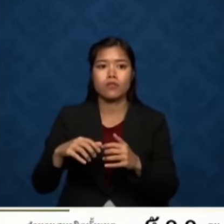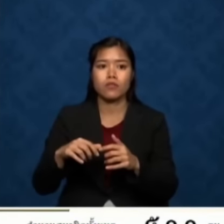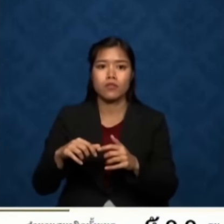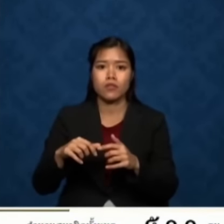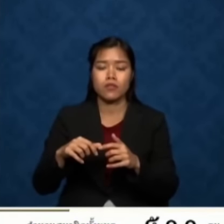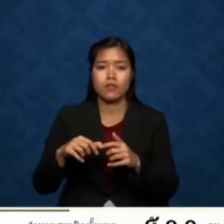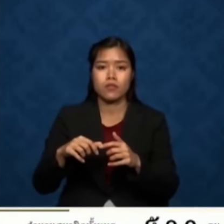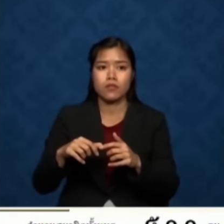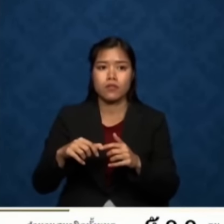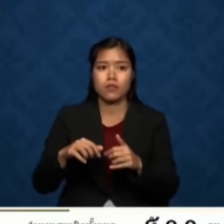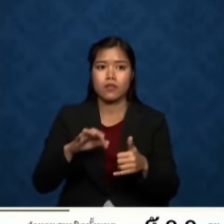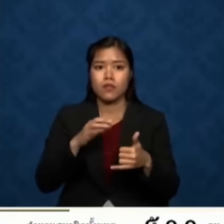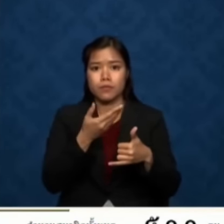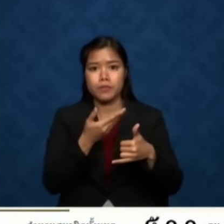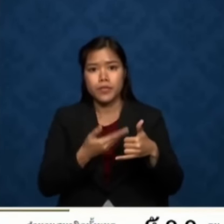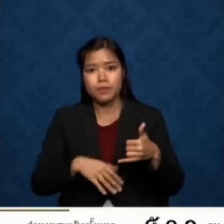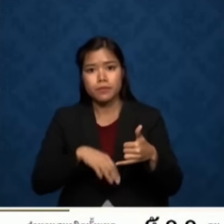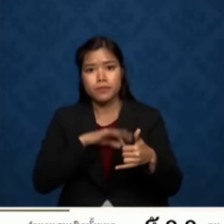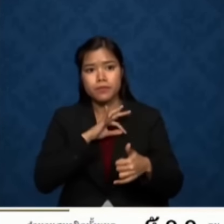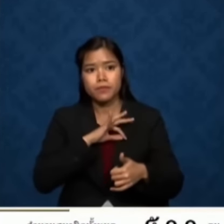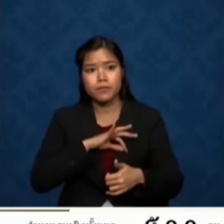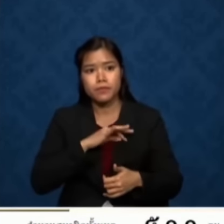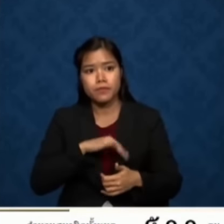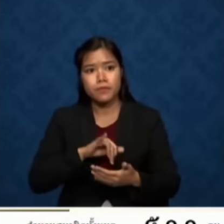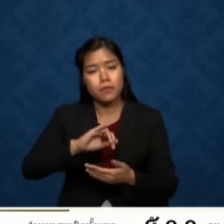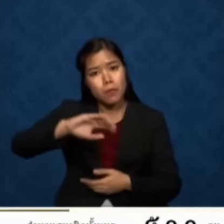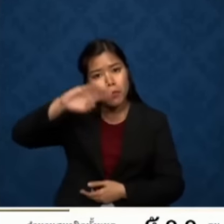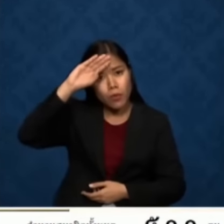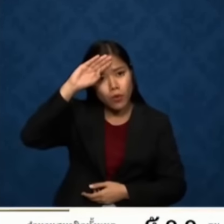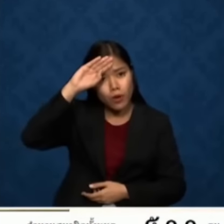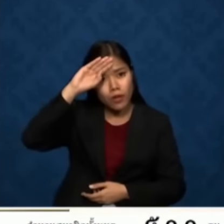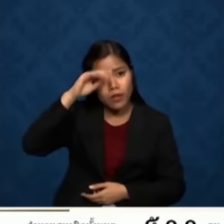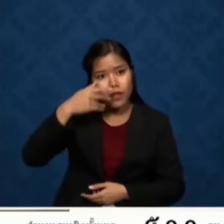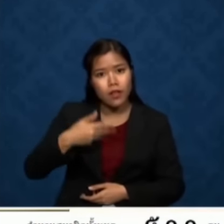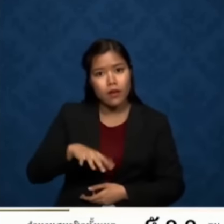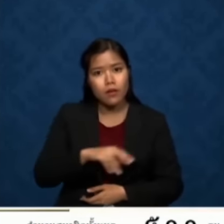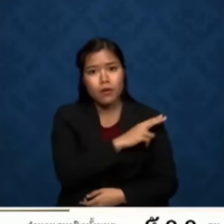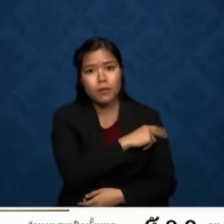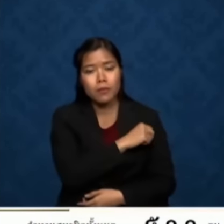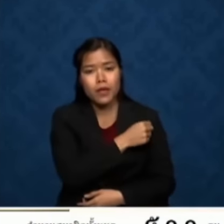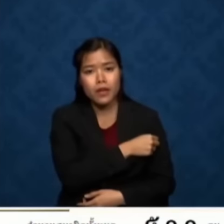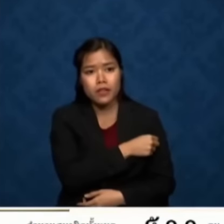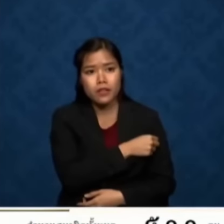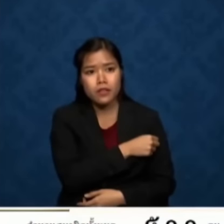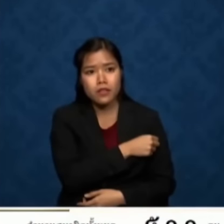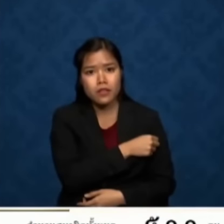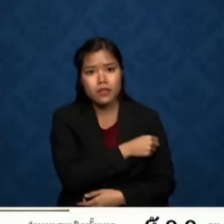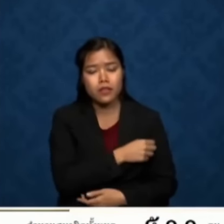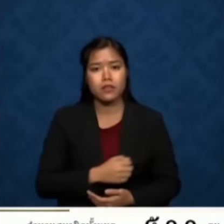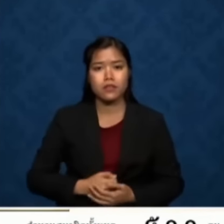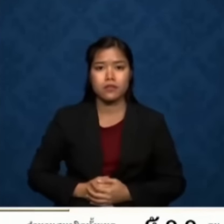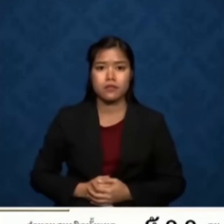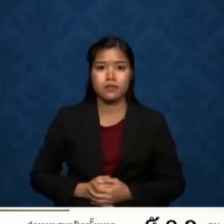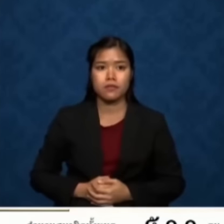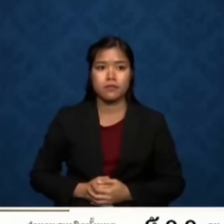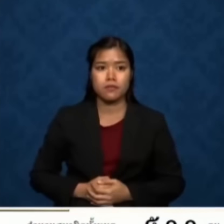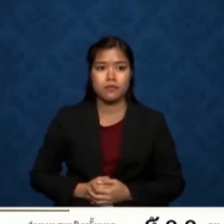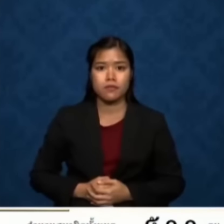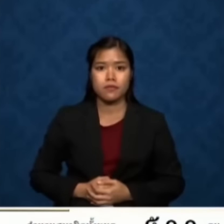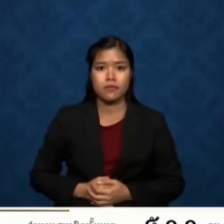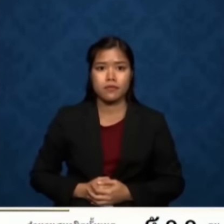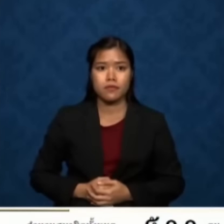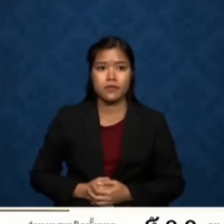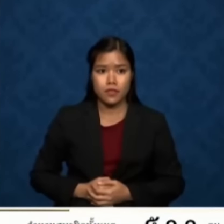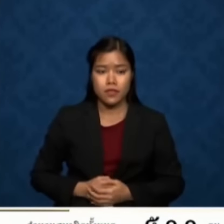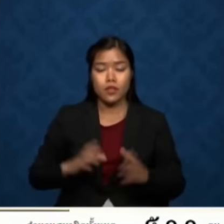ก็มีอาการแล้วก็เนื่องจากแพทย์คือต้องเข้าใจนะกลางคืนมันอาจจะมีแพทย์